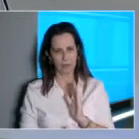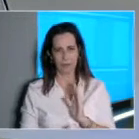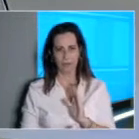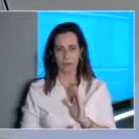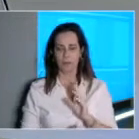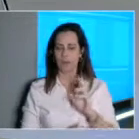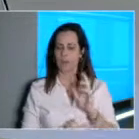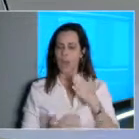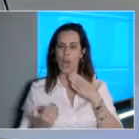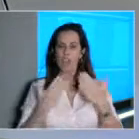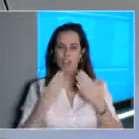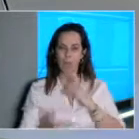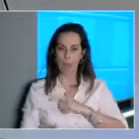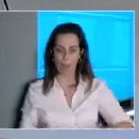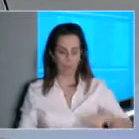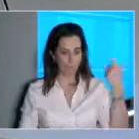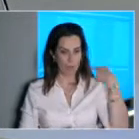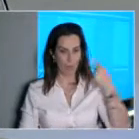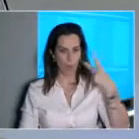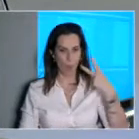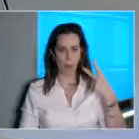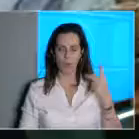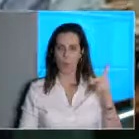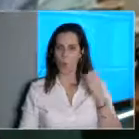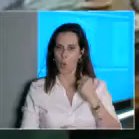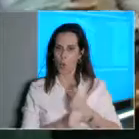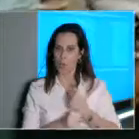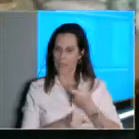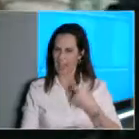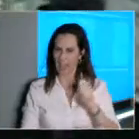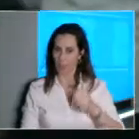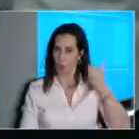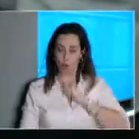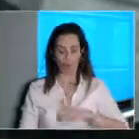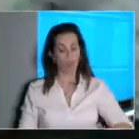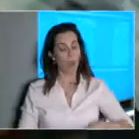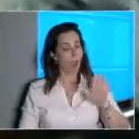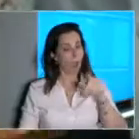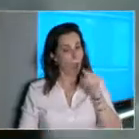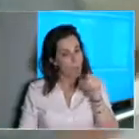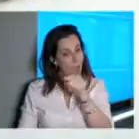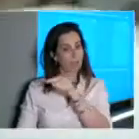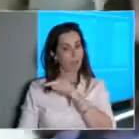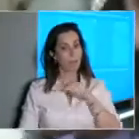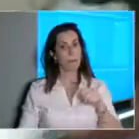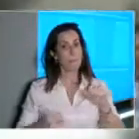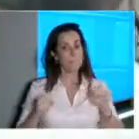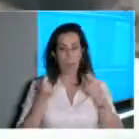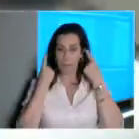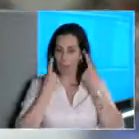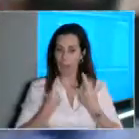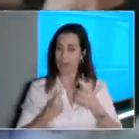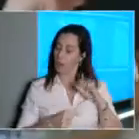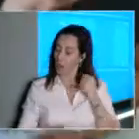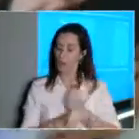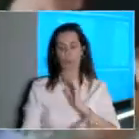אני חוזר רגע לישיבת המועצה באמת לפני יומיים, זה לא רק שהוא עשה שם פרובוקציות, זה גם חברי המועצה ופעילים חרדים שהיו